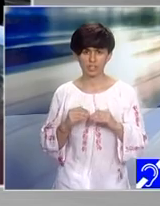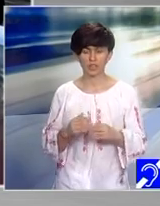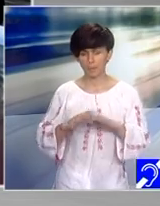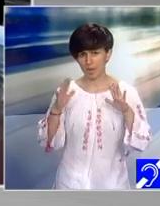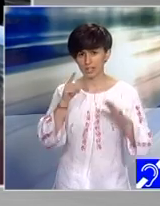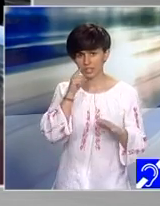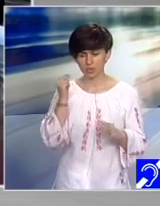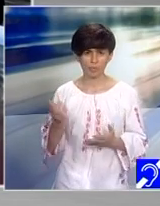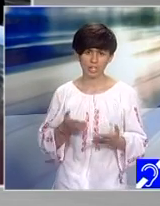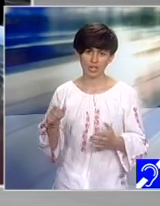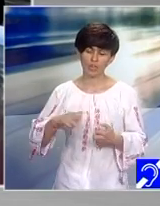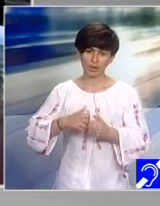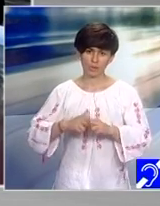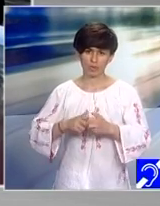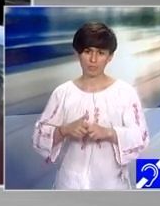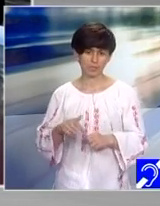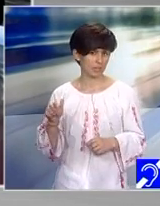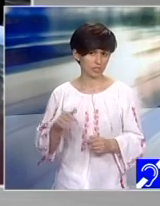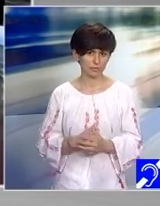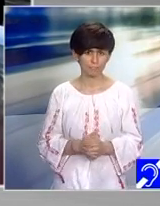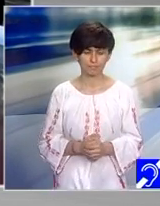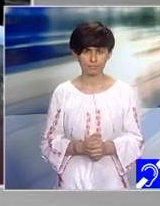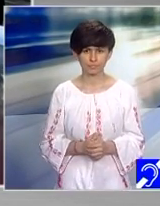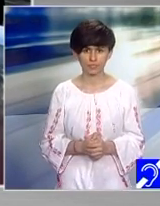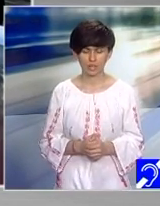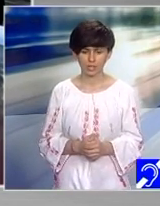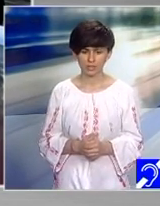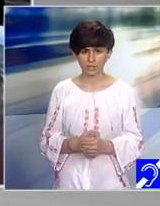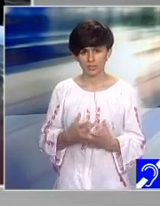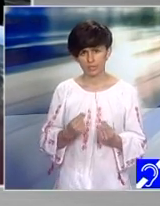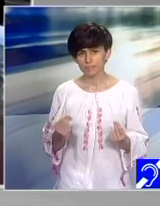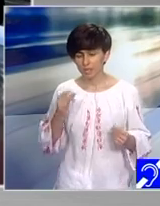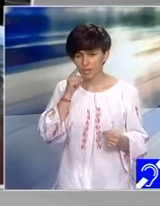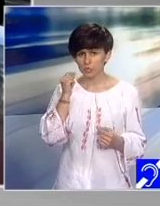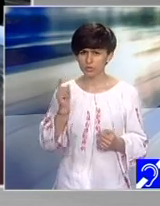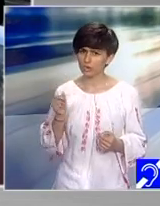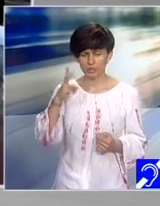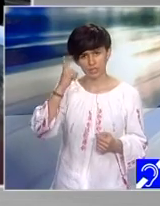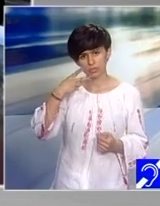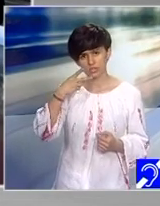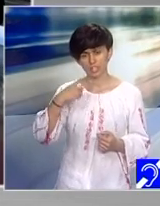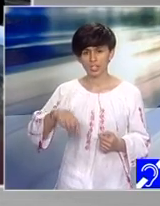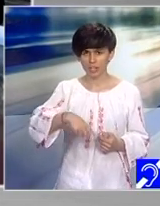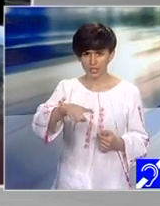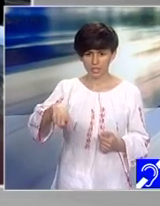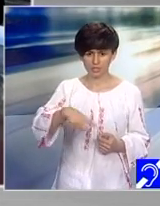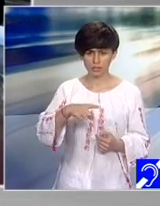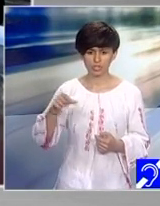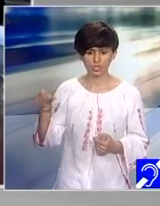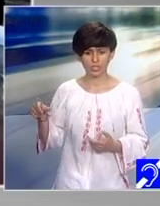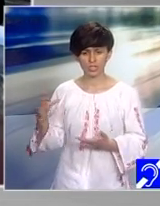să-și ia carnet auto, că nu înțeleg. Și mulți oameni nu înțeleg că și noi ceilalți câștigători,